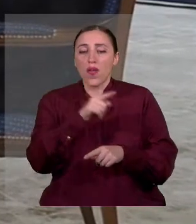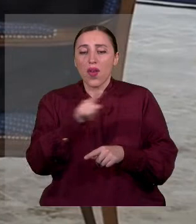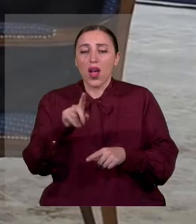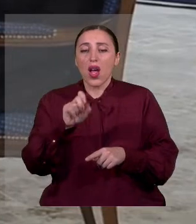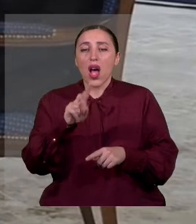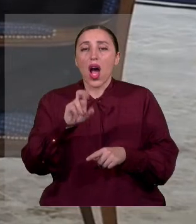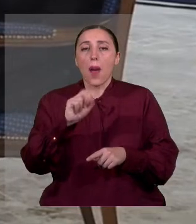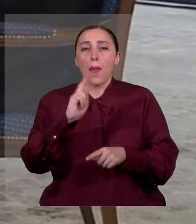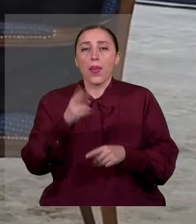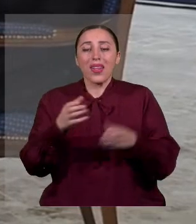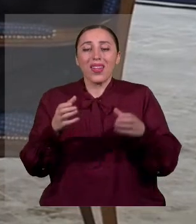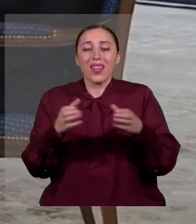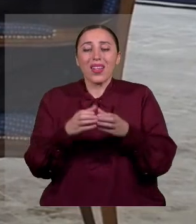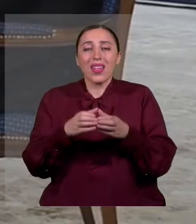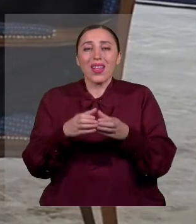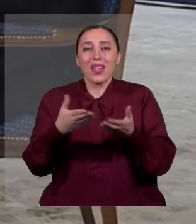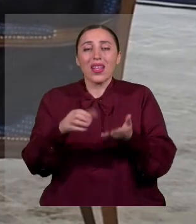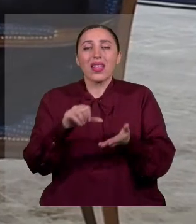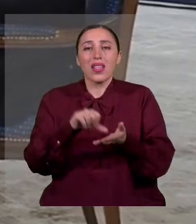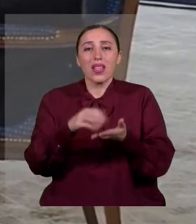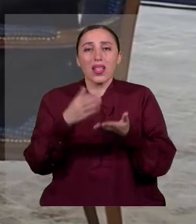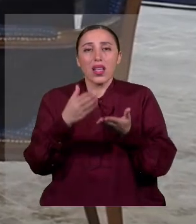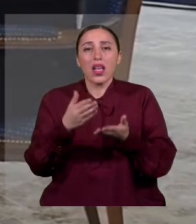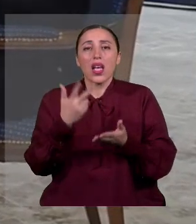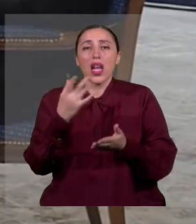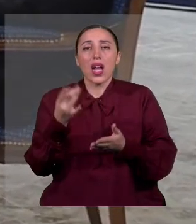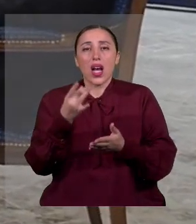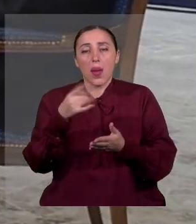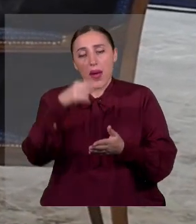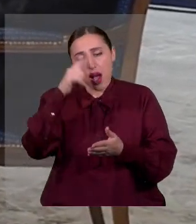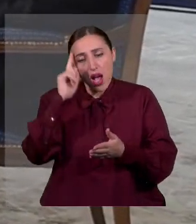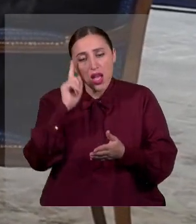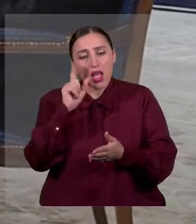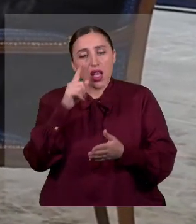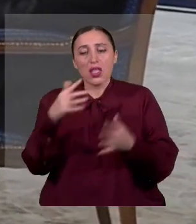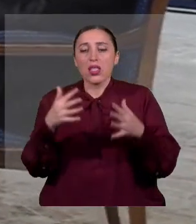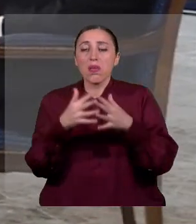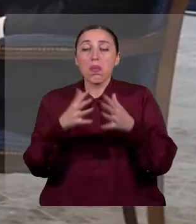Հայաստանը առնվազն 3 անգամ հարձակման է ենթարկվել Ադրբեջանի